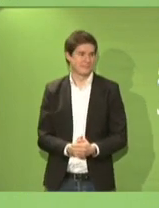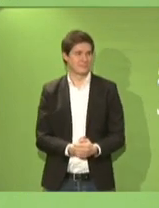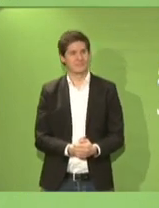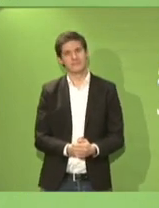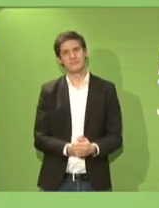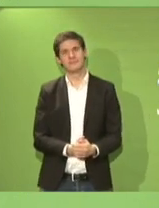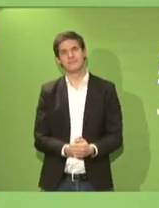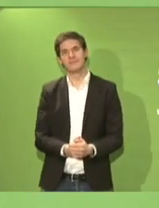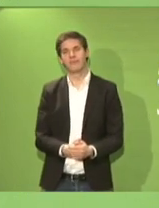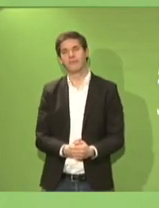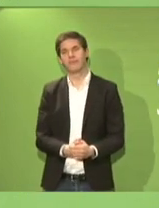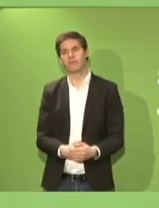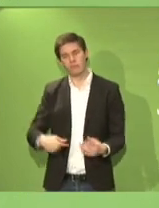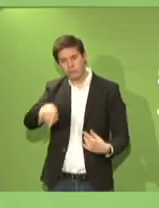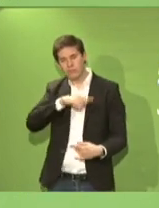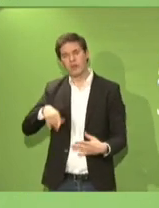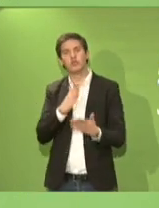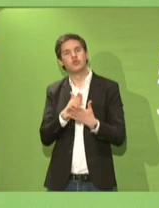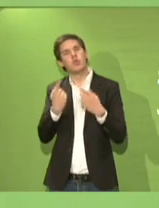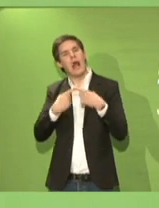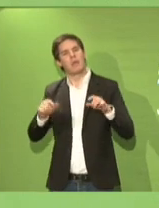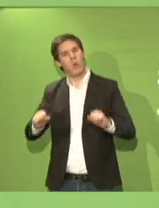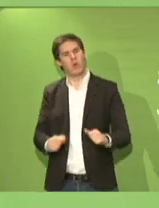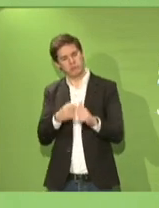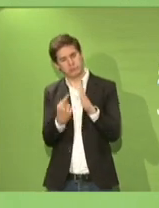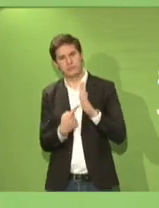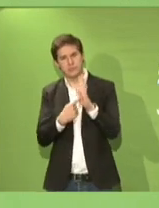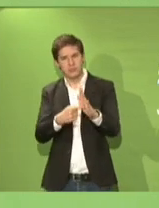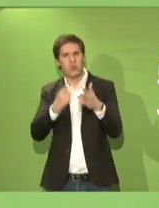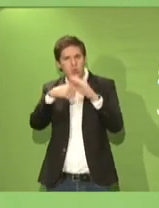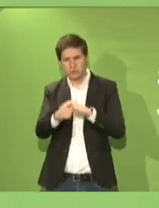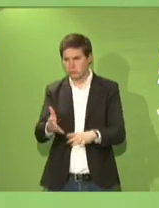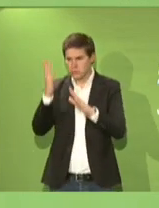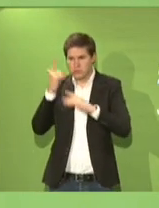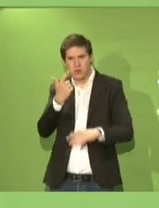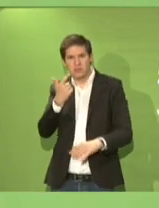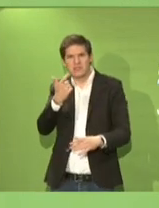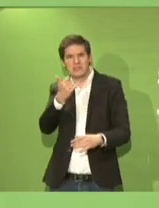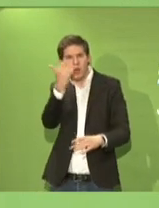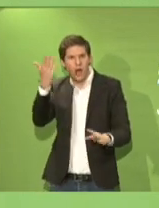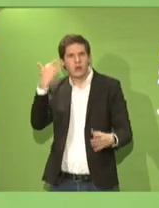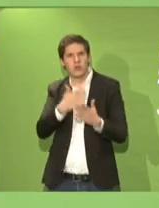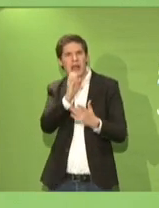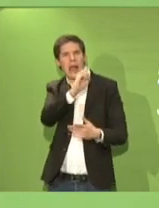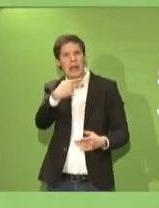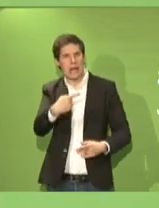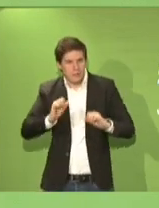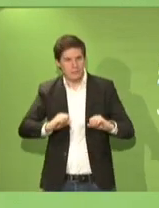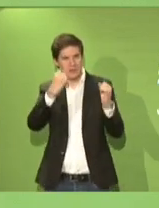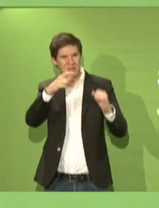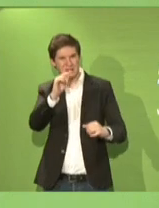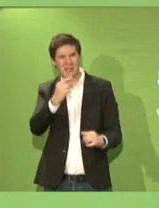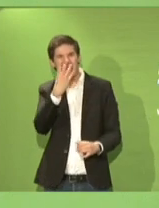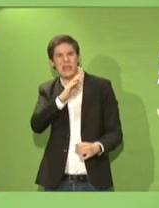Wir haben die Alternativen aufgebaut. Vor gut anderthalb Jahrzehnten mit dem EEG, es sind fast 400.000 Arbeitsplätze geschaffen worden,